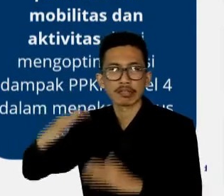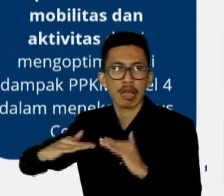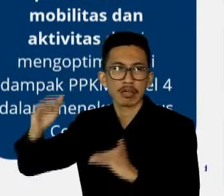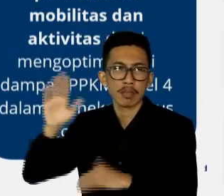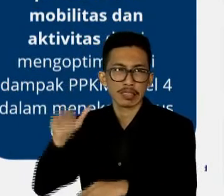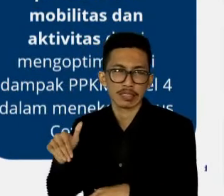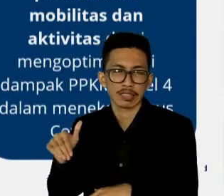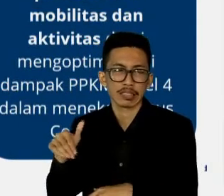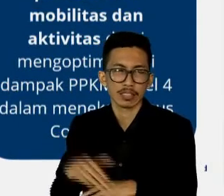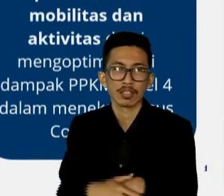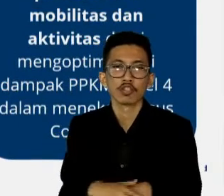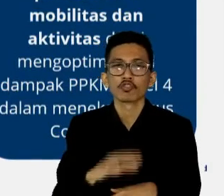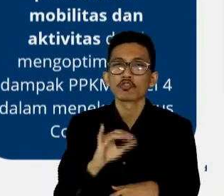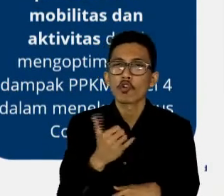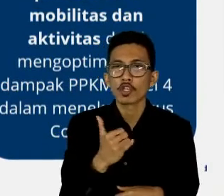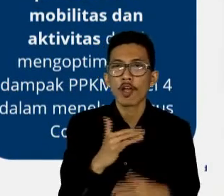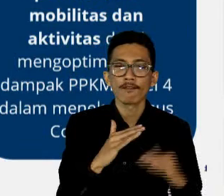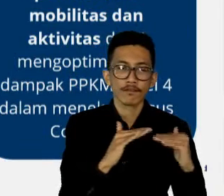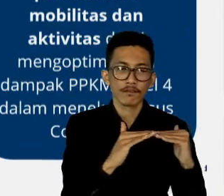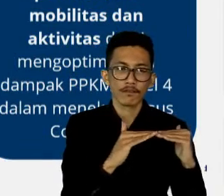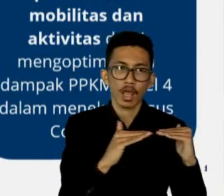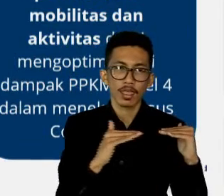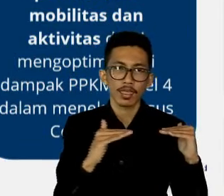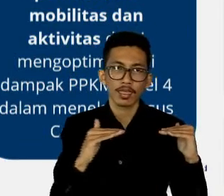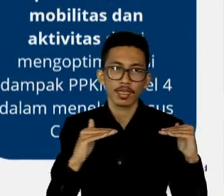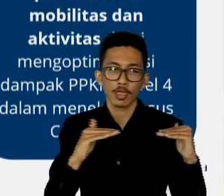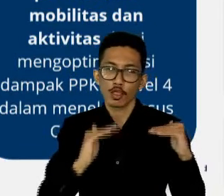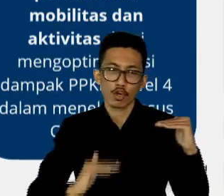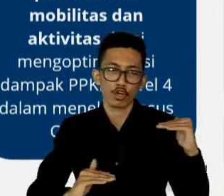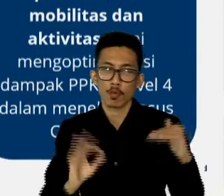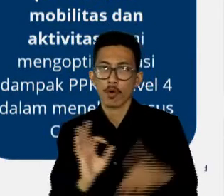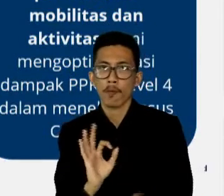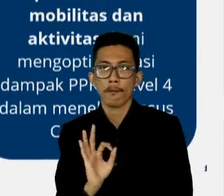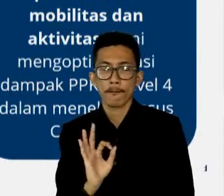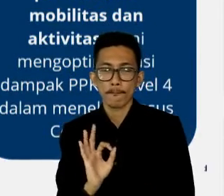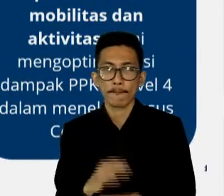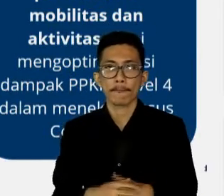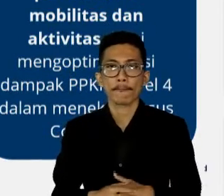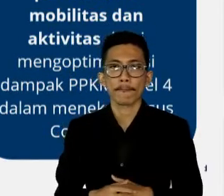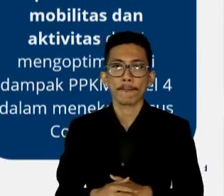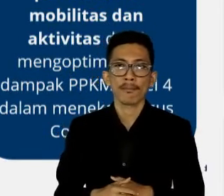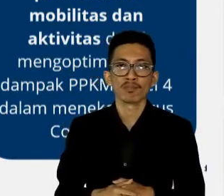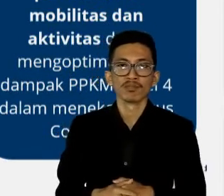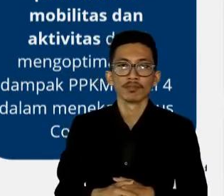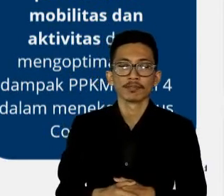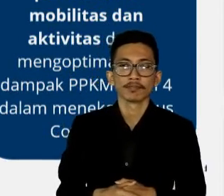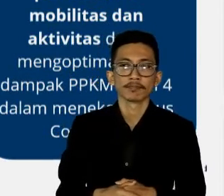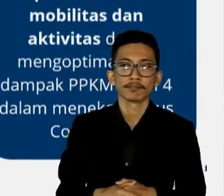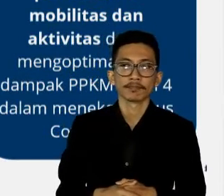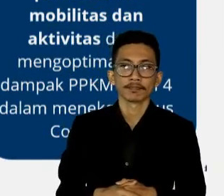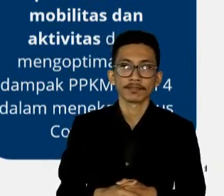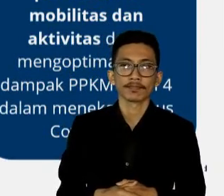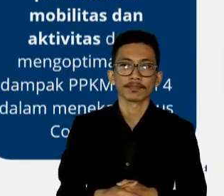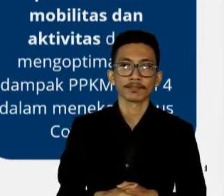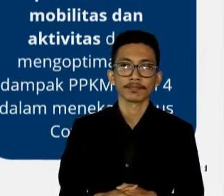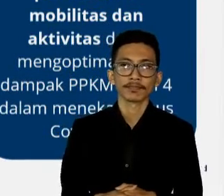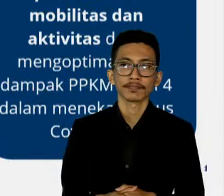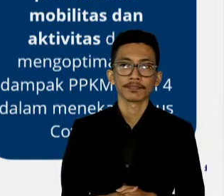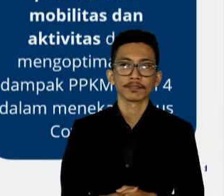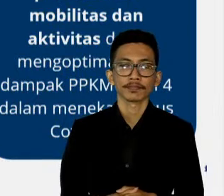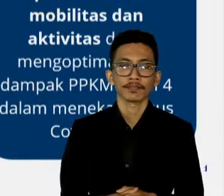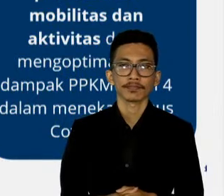Jogja agak nge-flat tapi belum sampai turun. Ini yang tetap harus didorong, betul. Jadi kita lihat bahwa